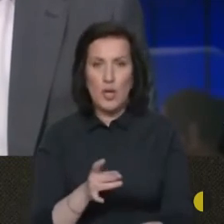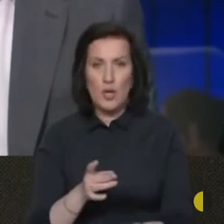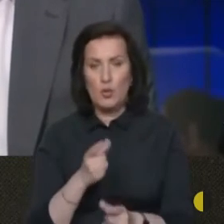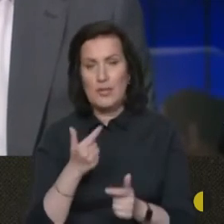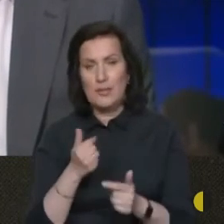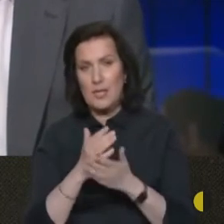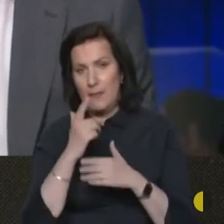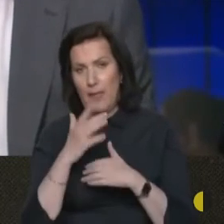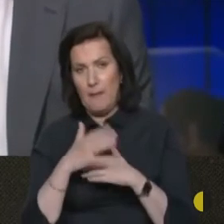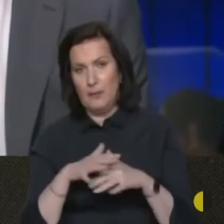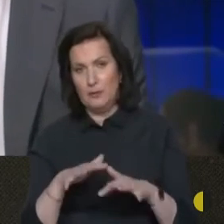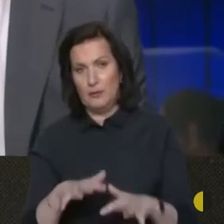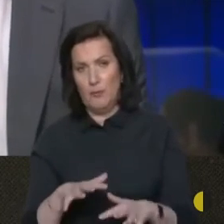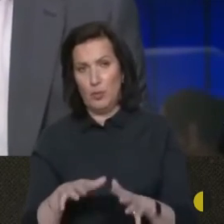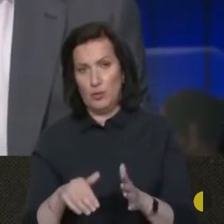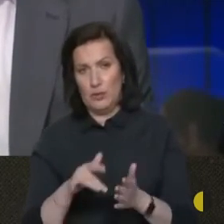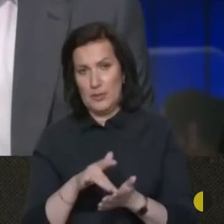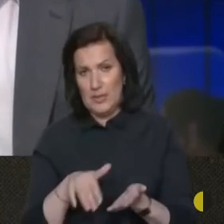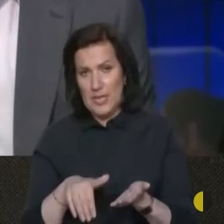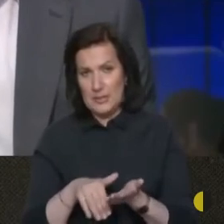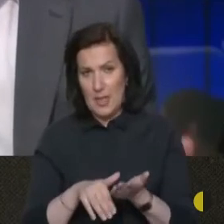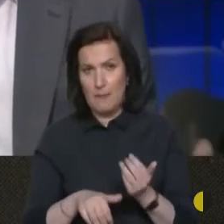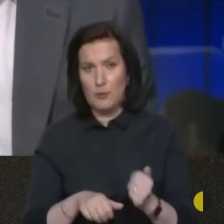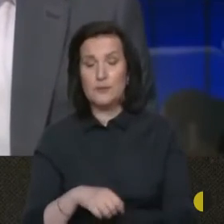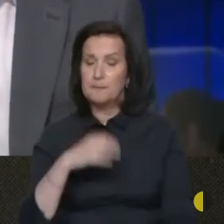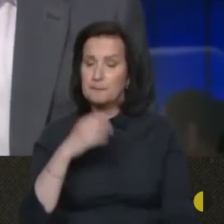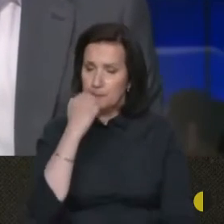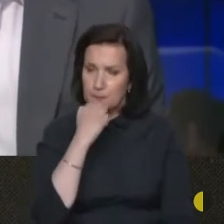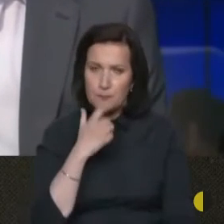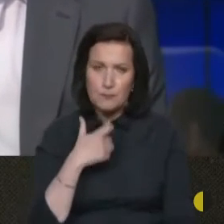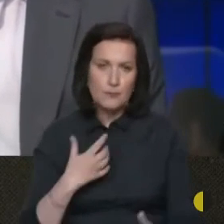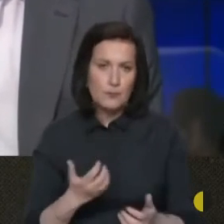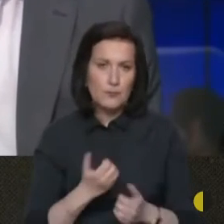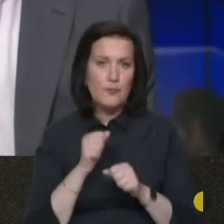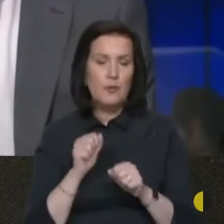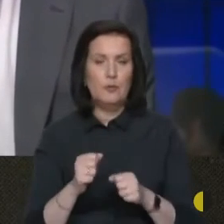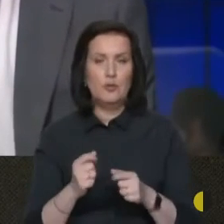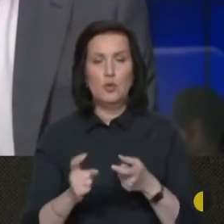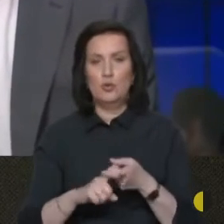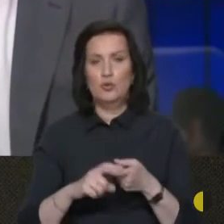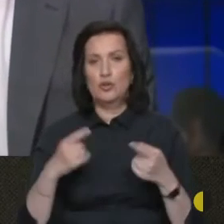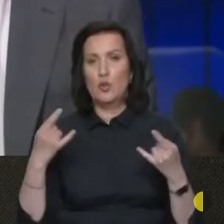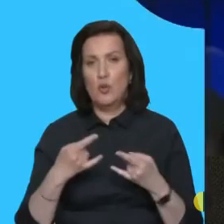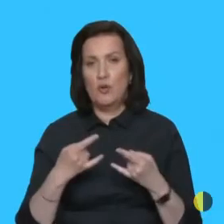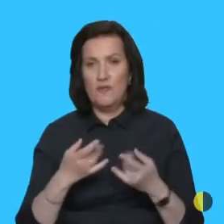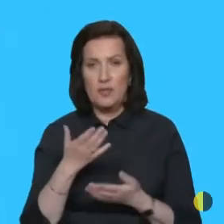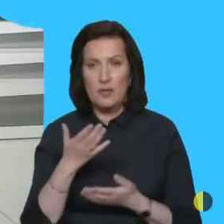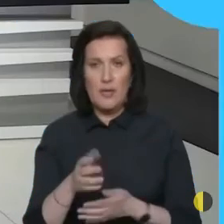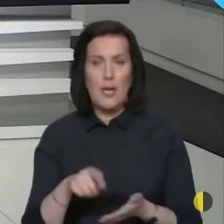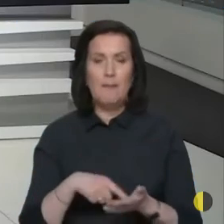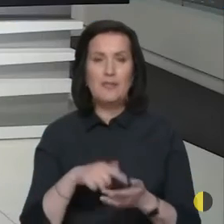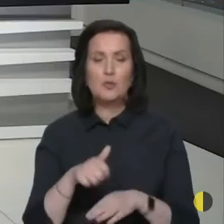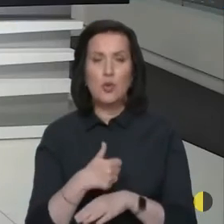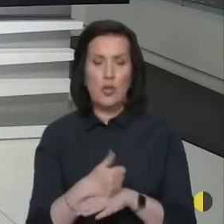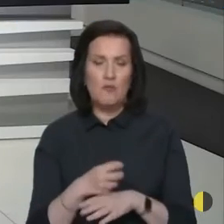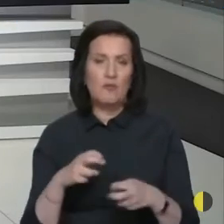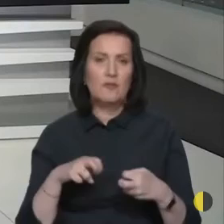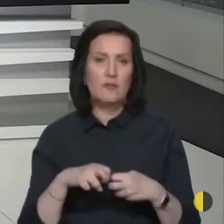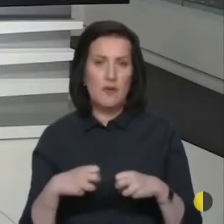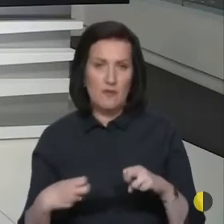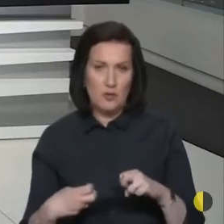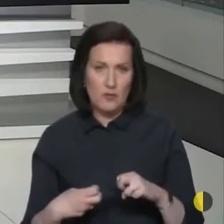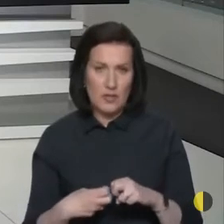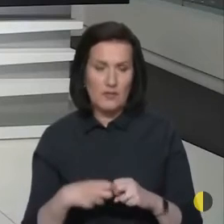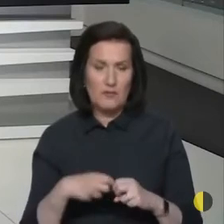найближчий пункт незламності. Дякую, пане Руслане, що знайшли можливість долучитися до ефіру. Руслан Марцінків, міський голова